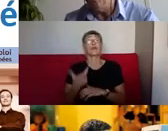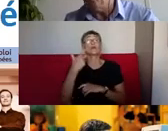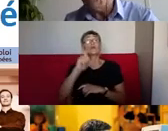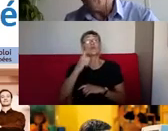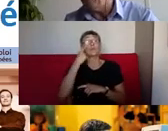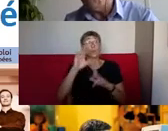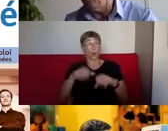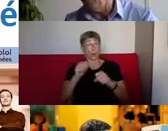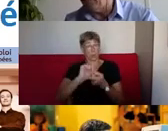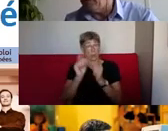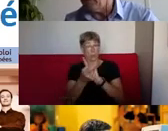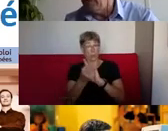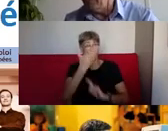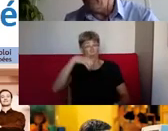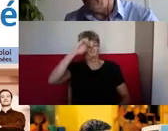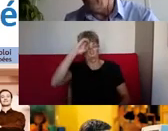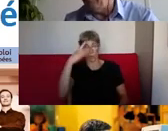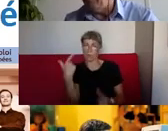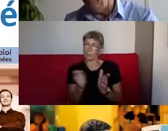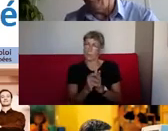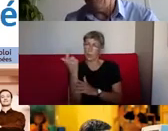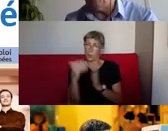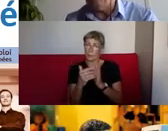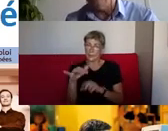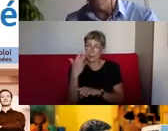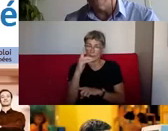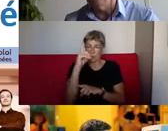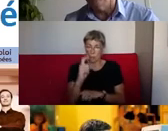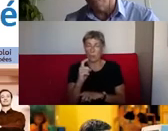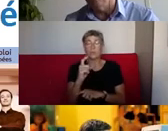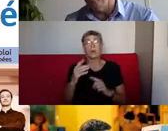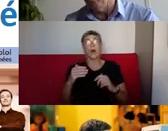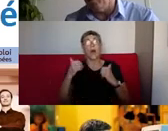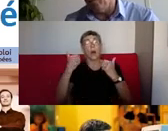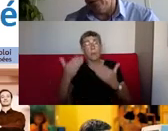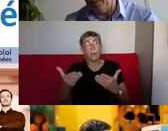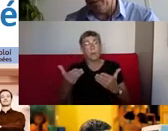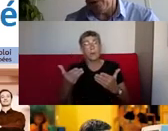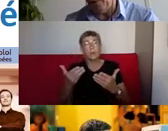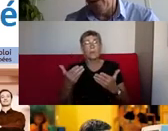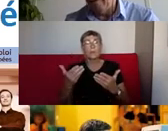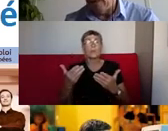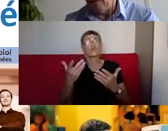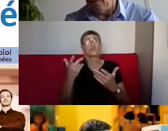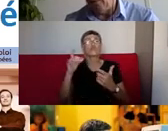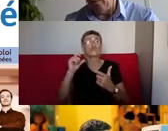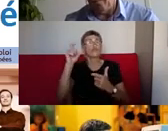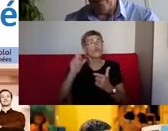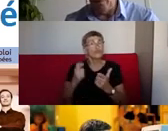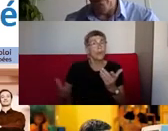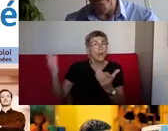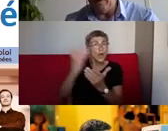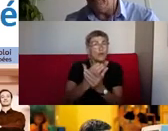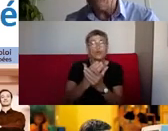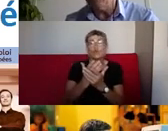devenue européenne à partir de 2015. Et à partir de là, donc, il y a eu bien sûr des prises de parole au